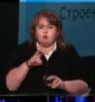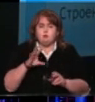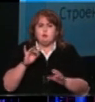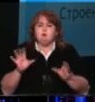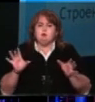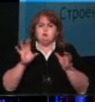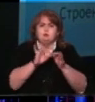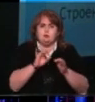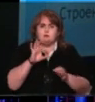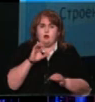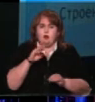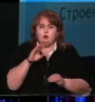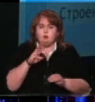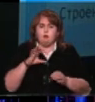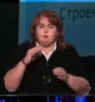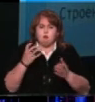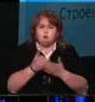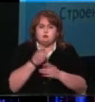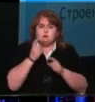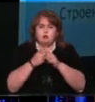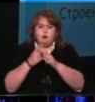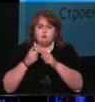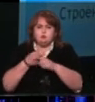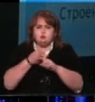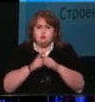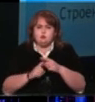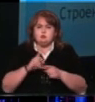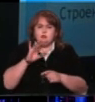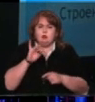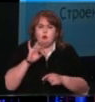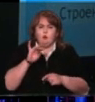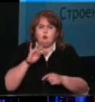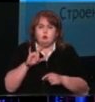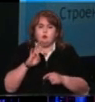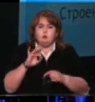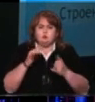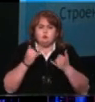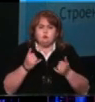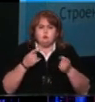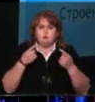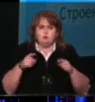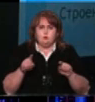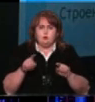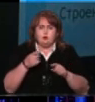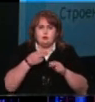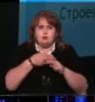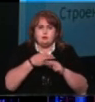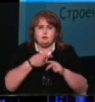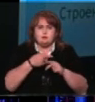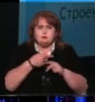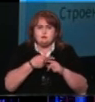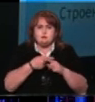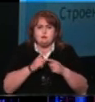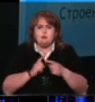атому, и получаются заряженные частицы ионы. Но у нас сегодня другая, более детальная